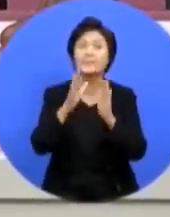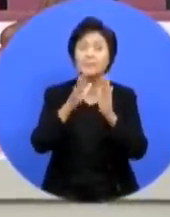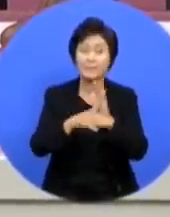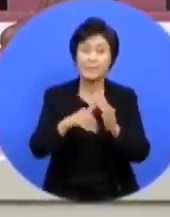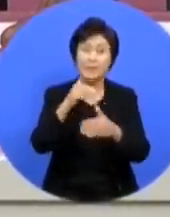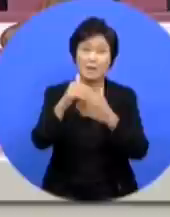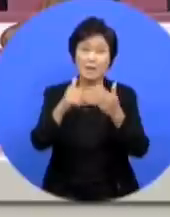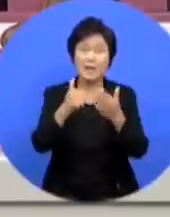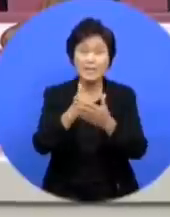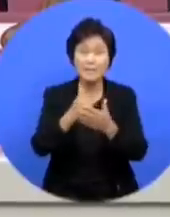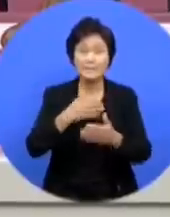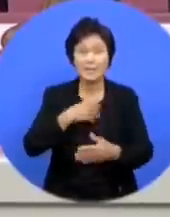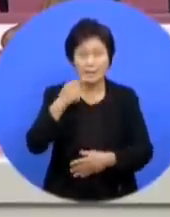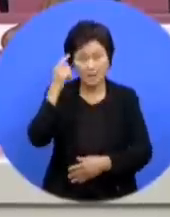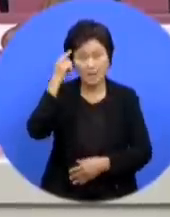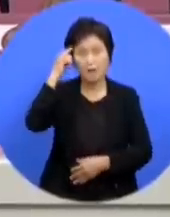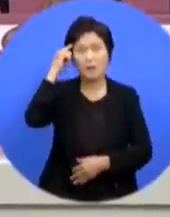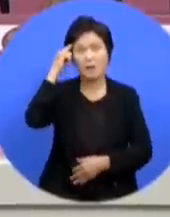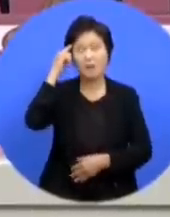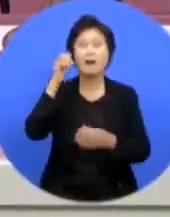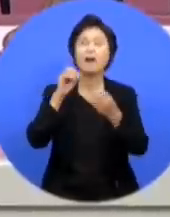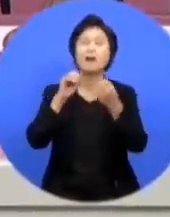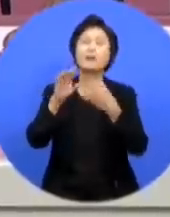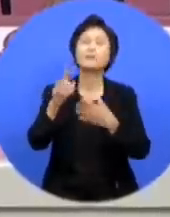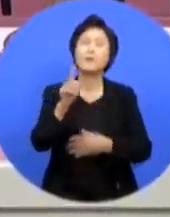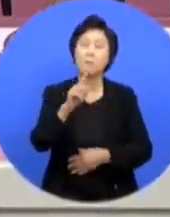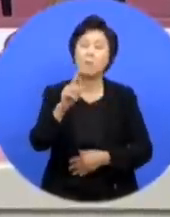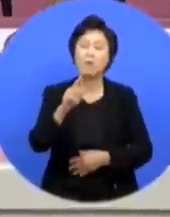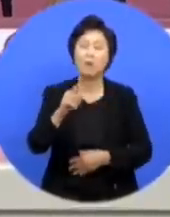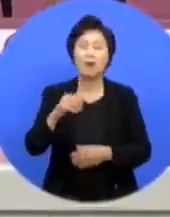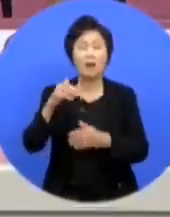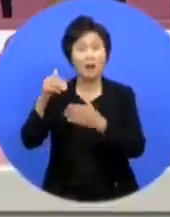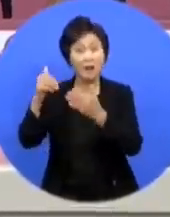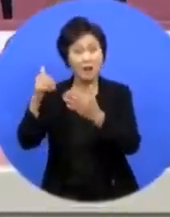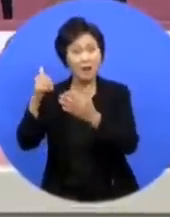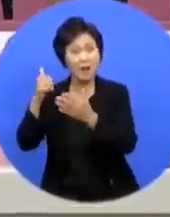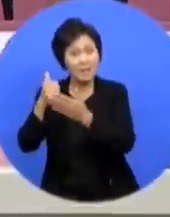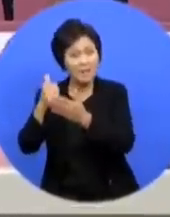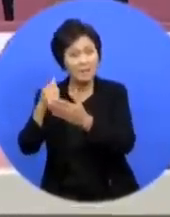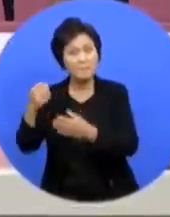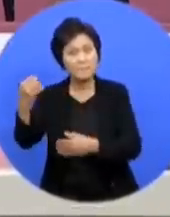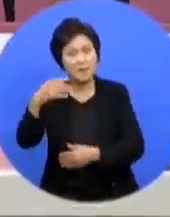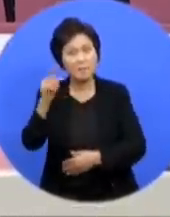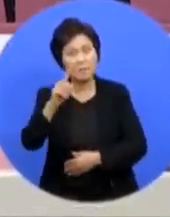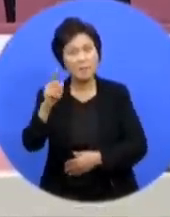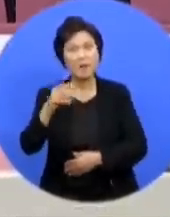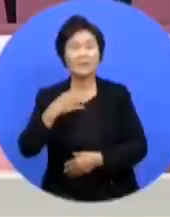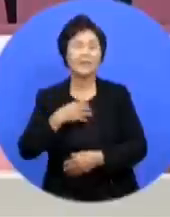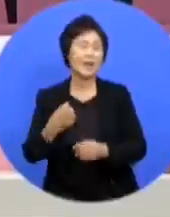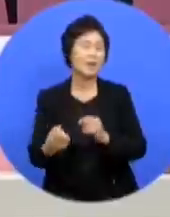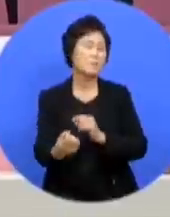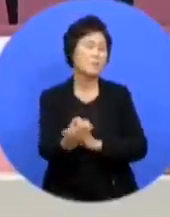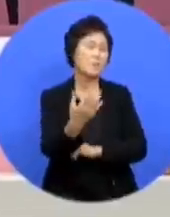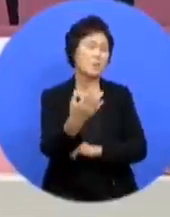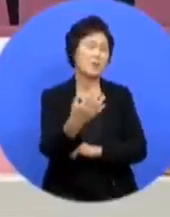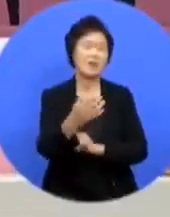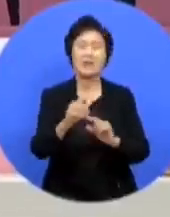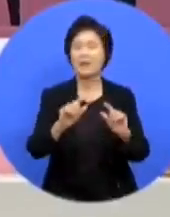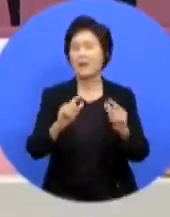하나님께서 제게 이런 깨달음을 주셨어요. 응답을 주셨어요. 내가 포기한 거 아니다. 내 백성을 다시 이